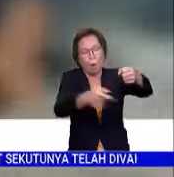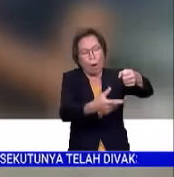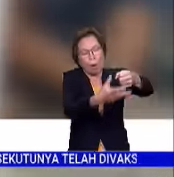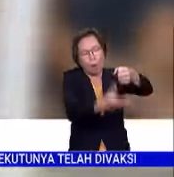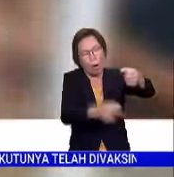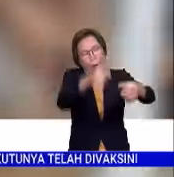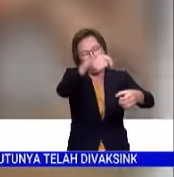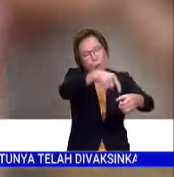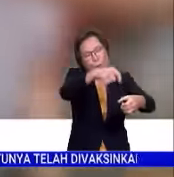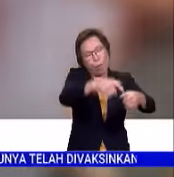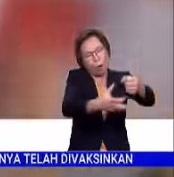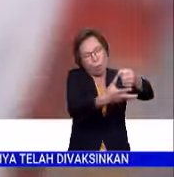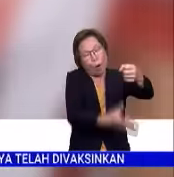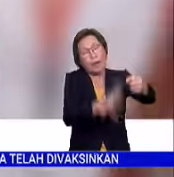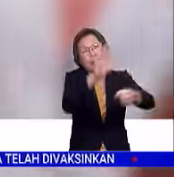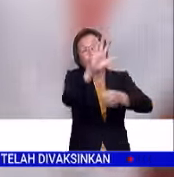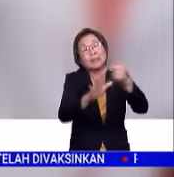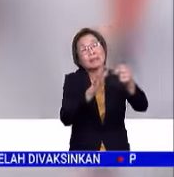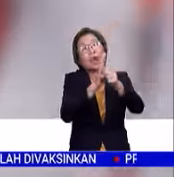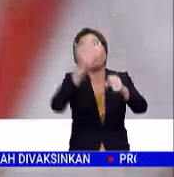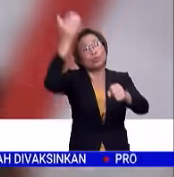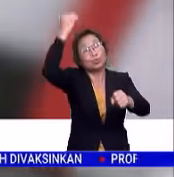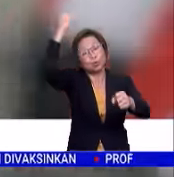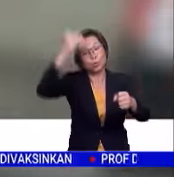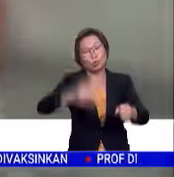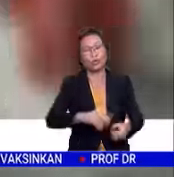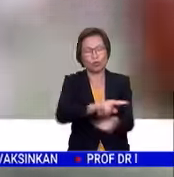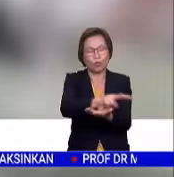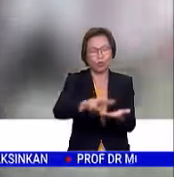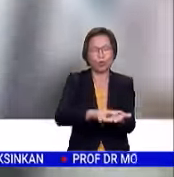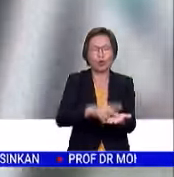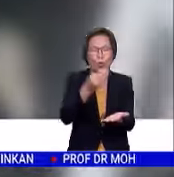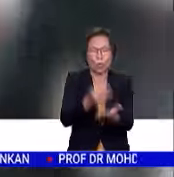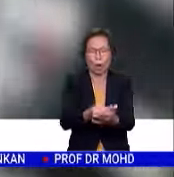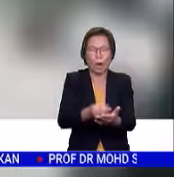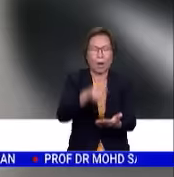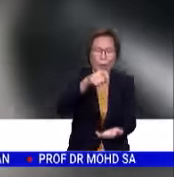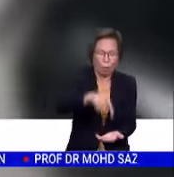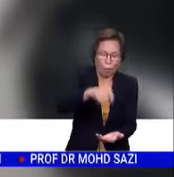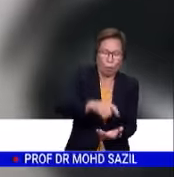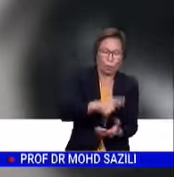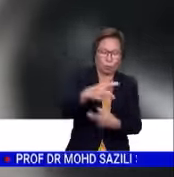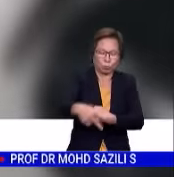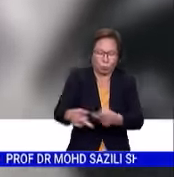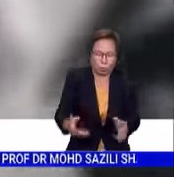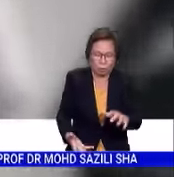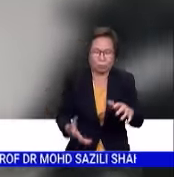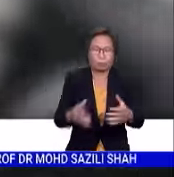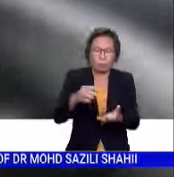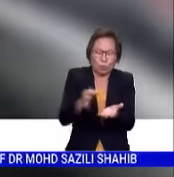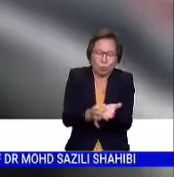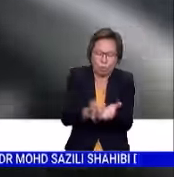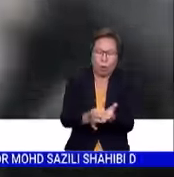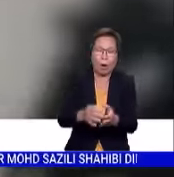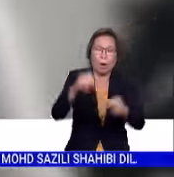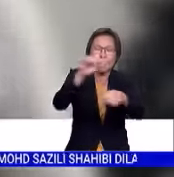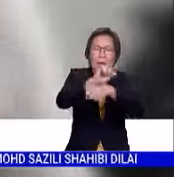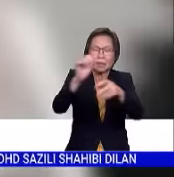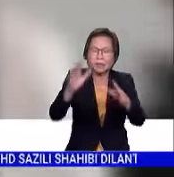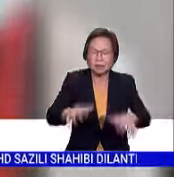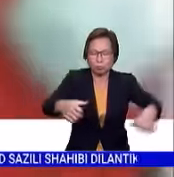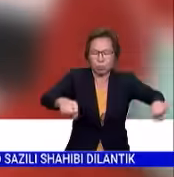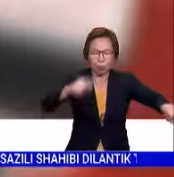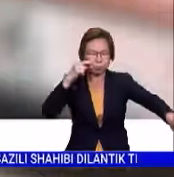lalu. Menerusi video ini, wanita itu dilihat menyerahkan duit shilling yang dibawanya dalam satu kotak. Pekerja kedai motosikal itu